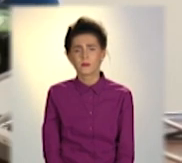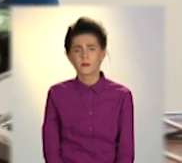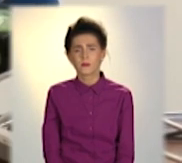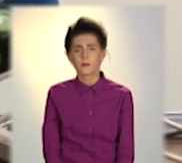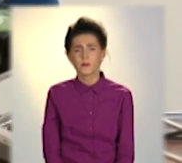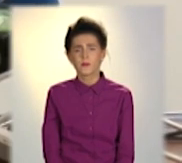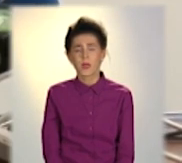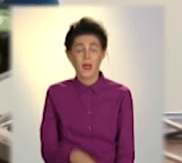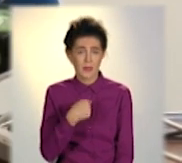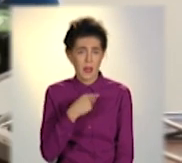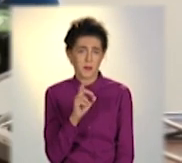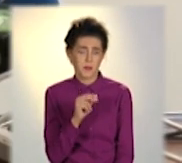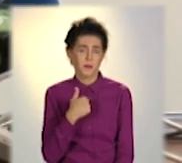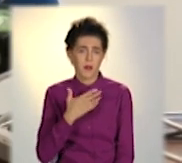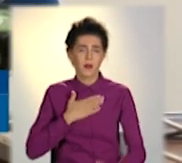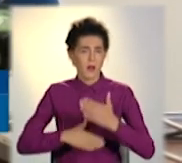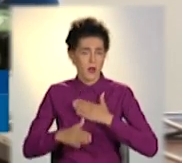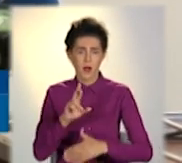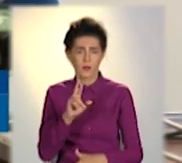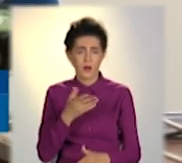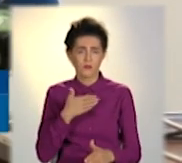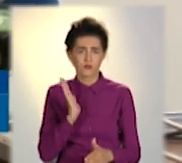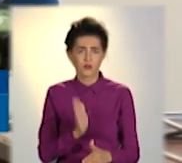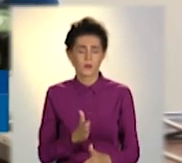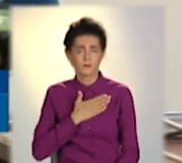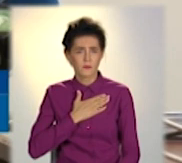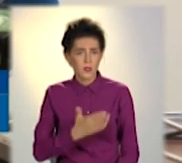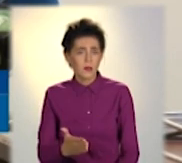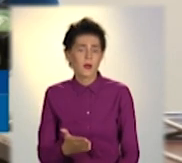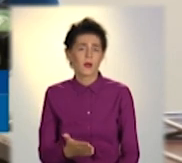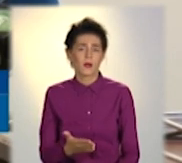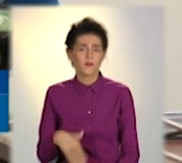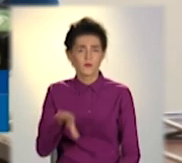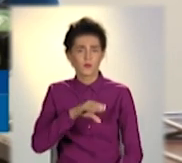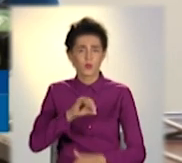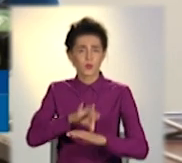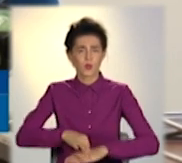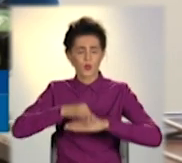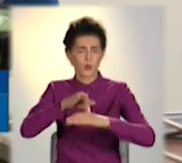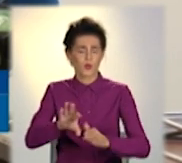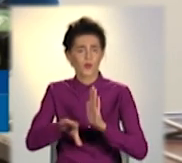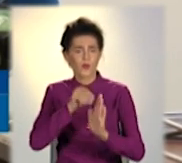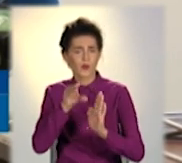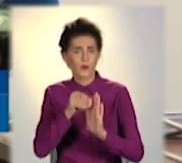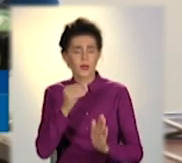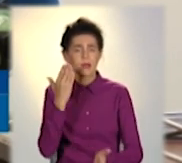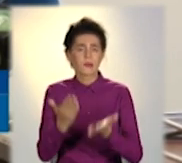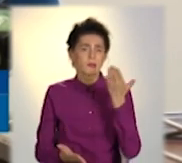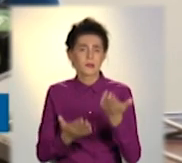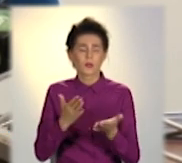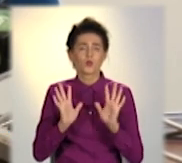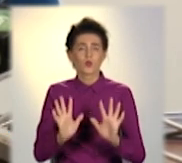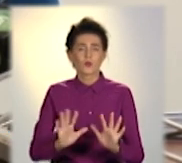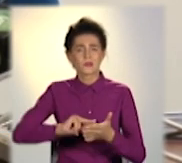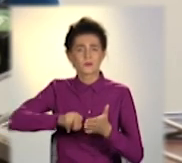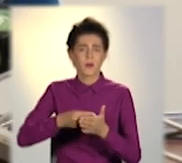Я з задоволенням буду ініціювати проведення виборів, як тільки